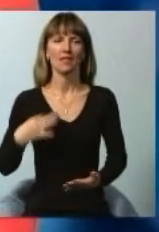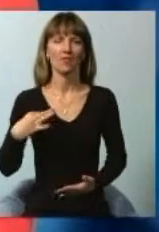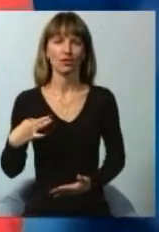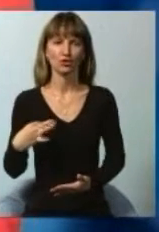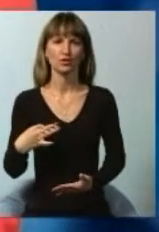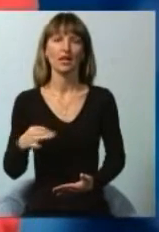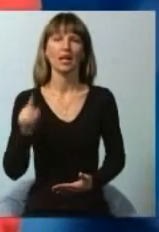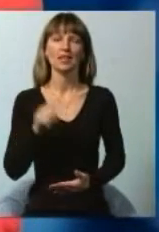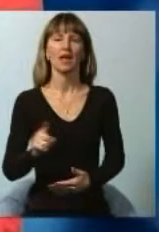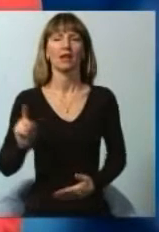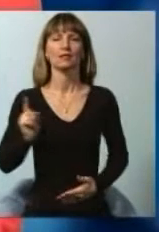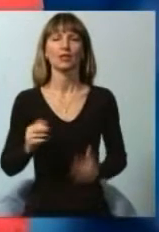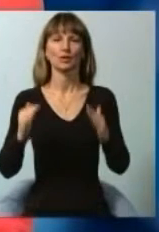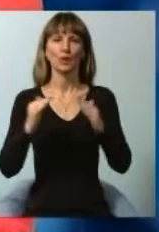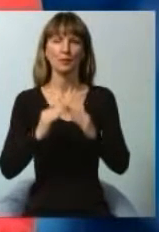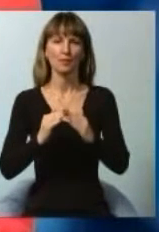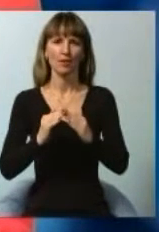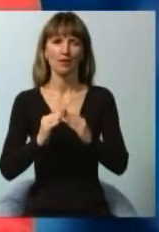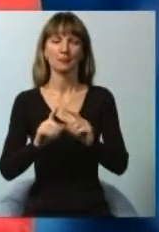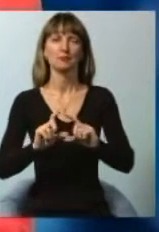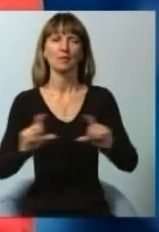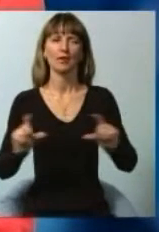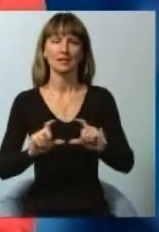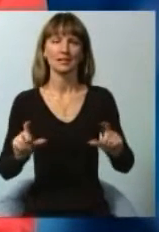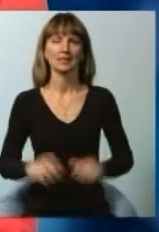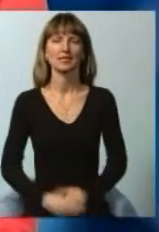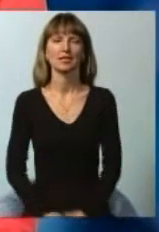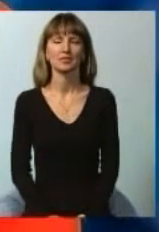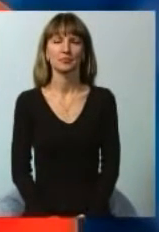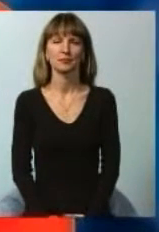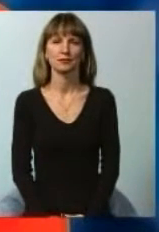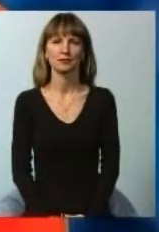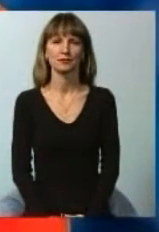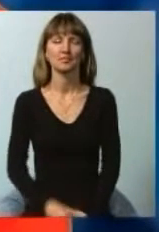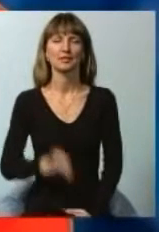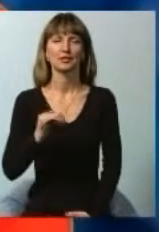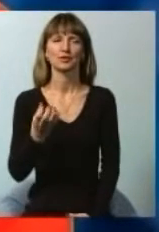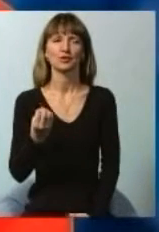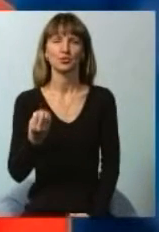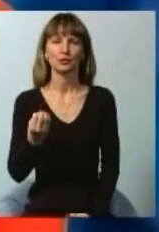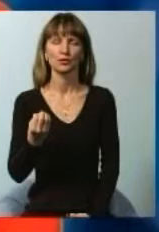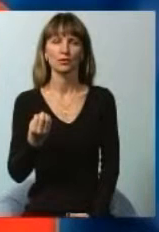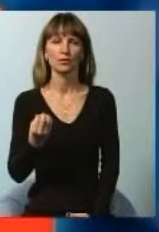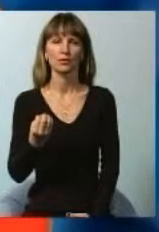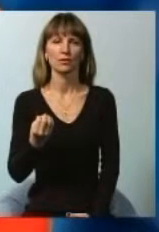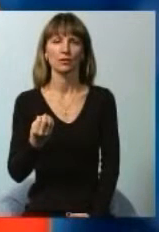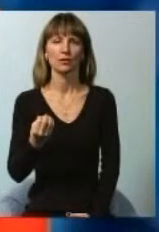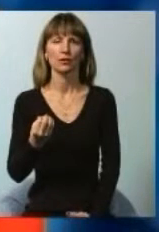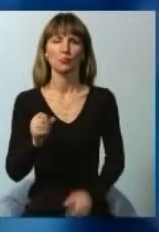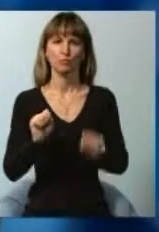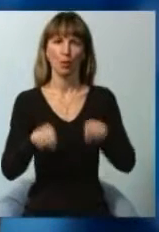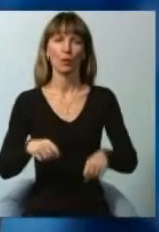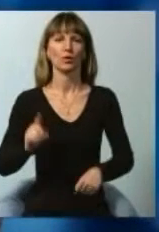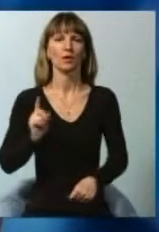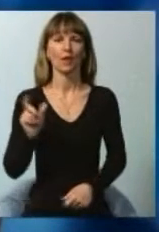Они охраняют дома, магазины. И еще могут охранять